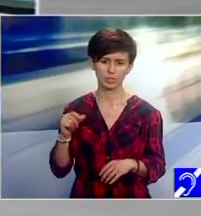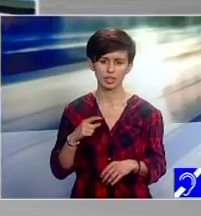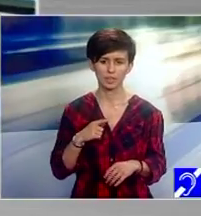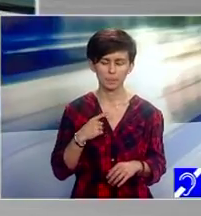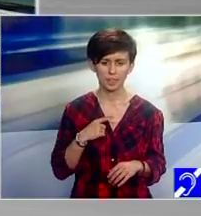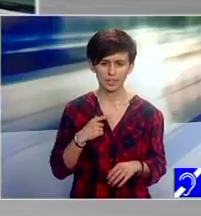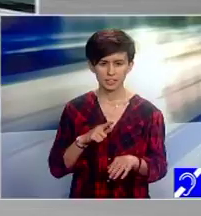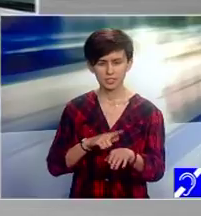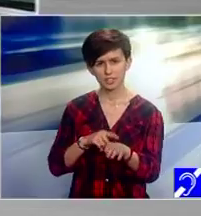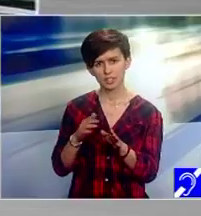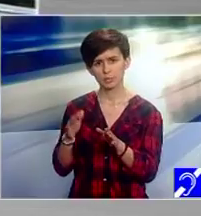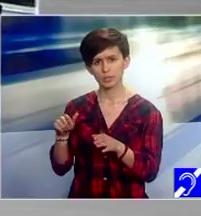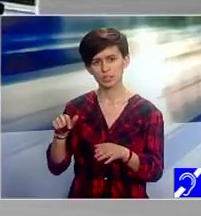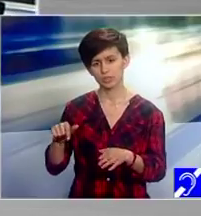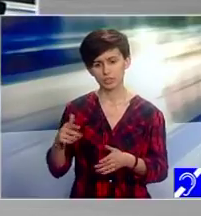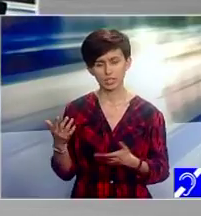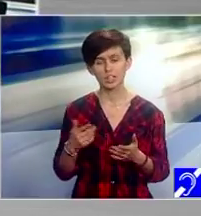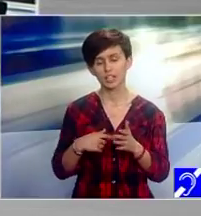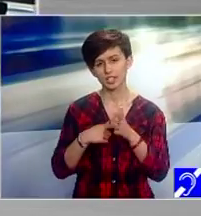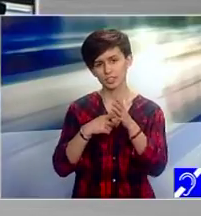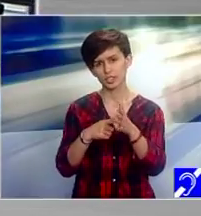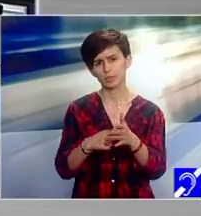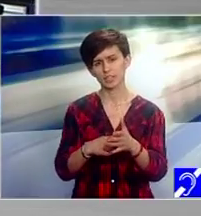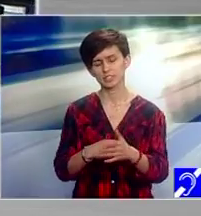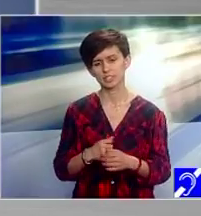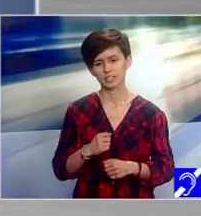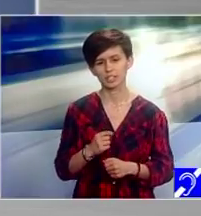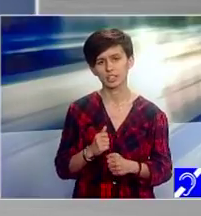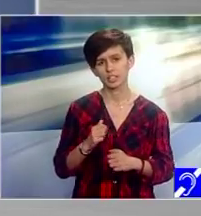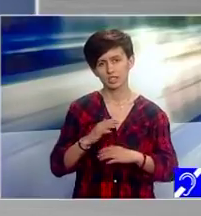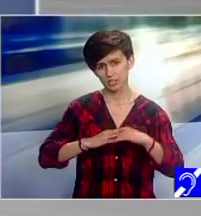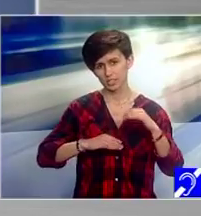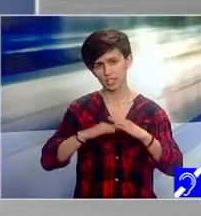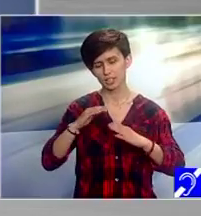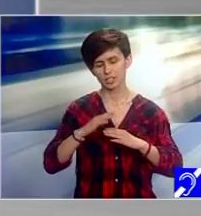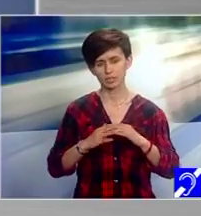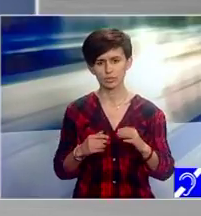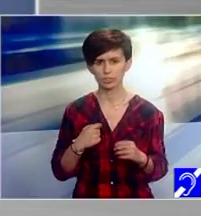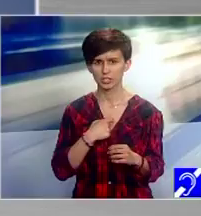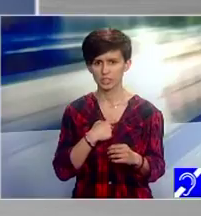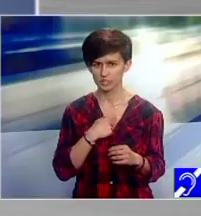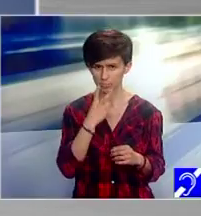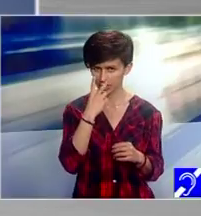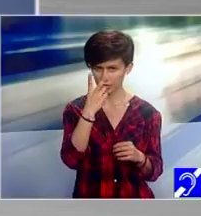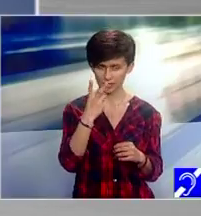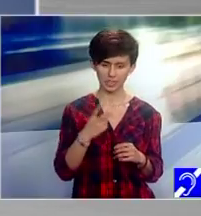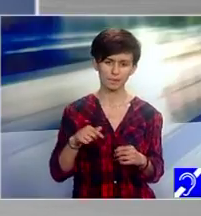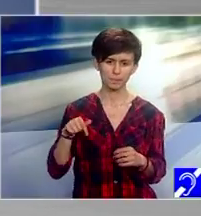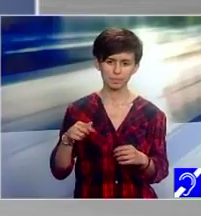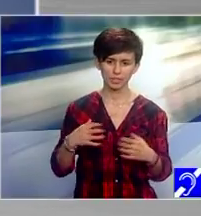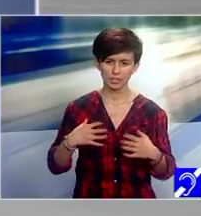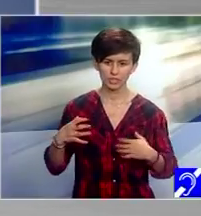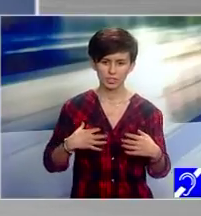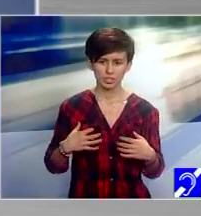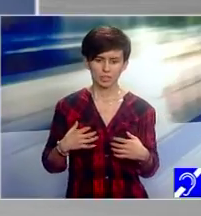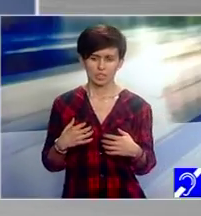momentul lor în care de ei strălucesc eu pot. Da. Și se poate vedea în cadrul acestor spectacole